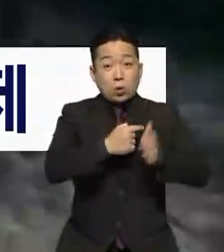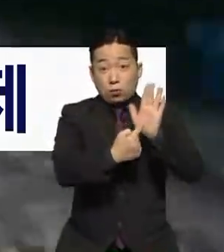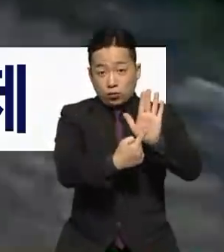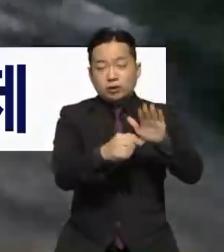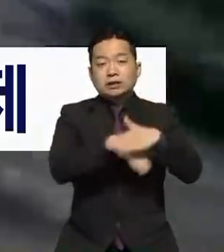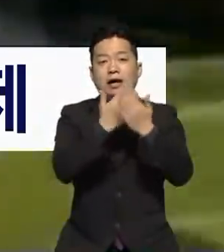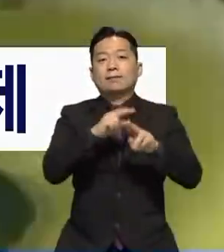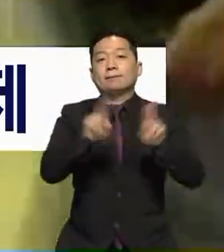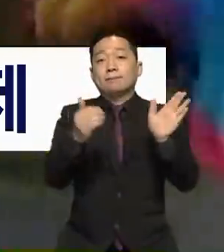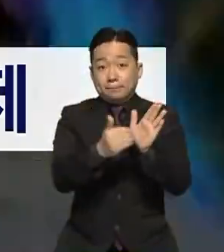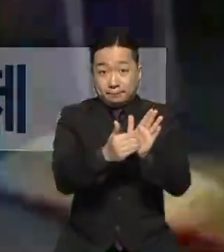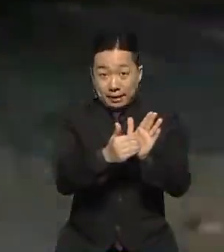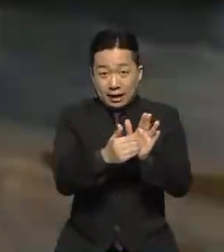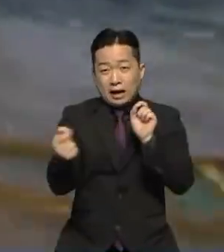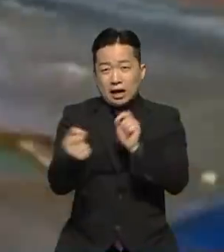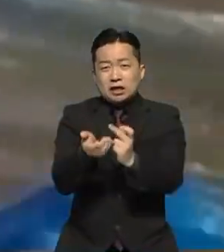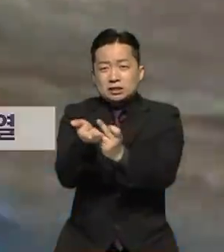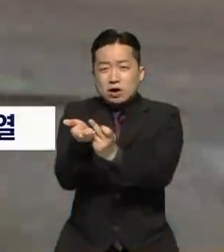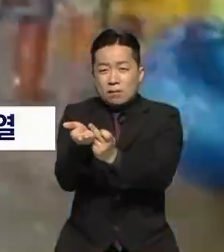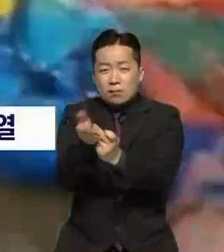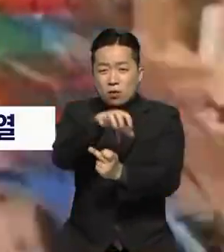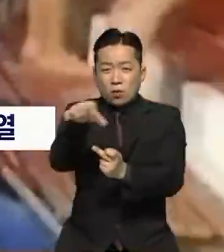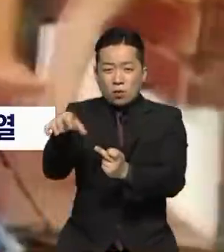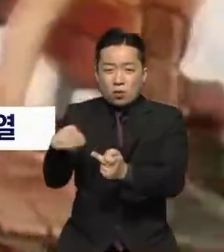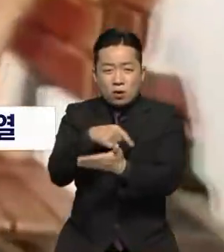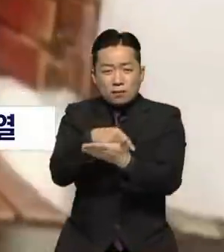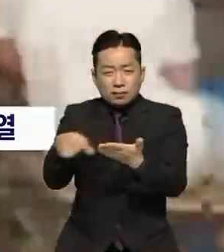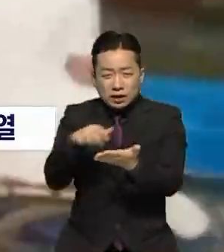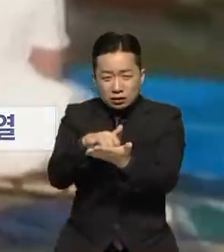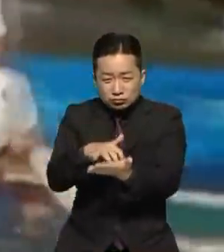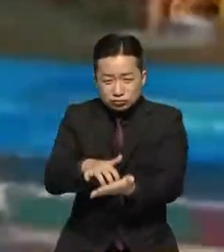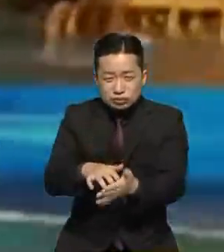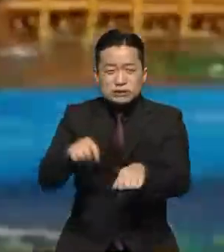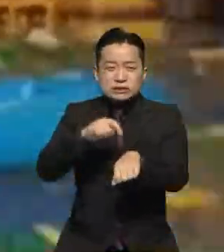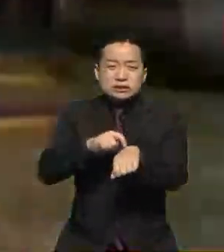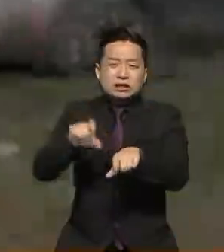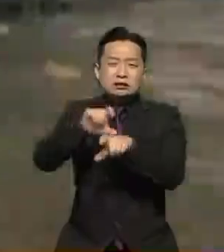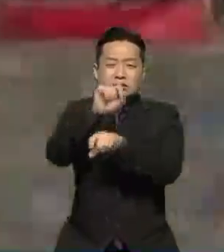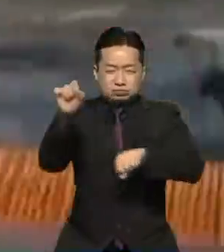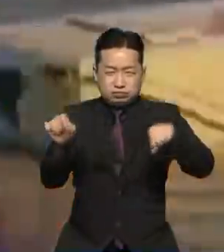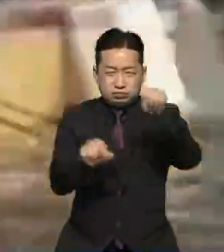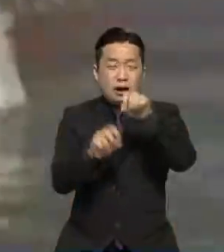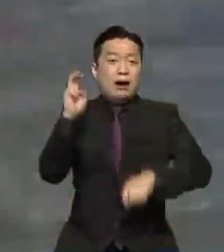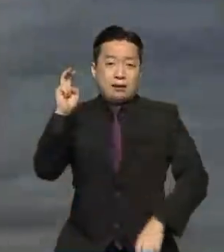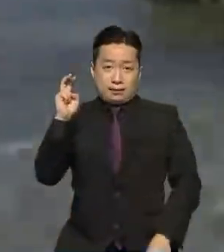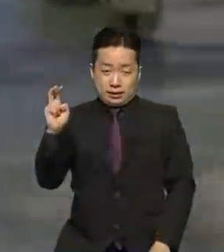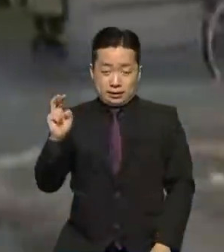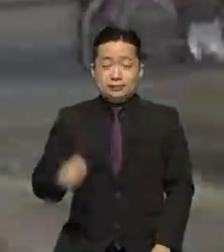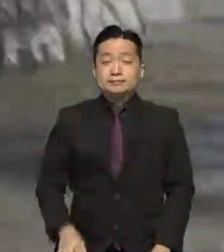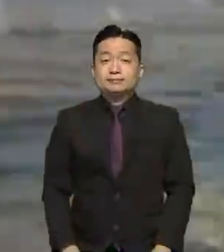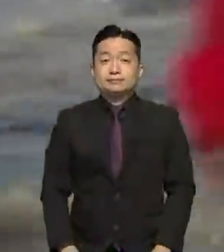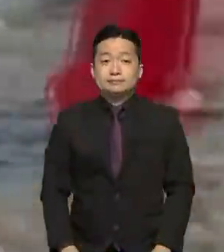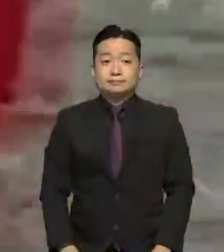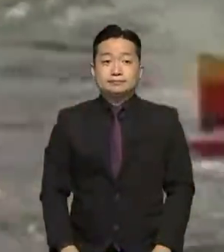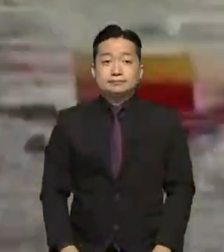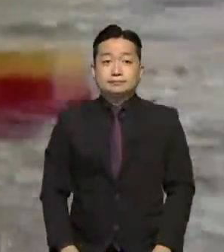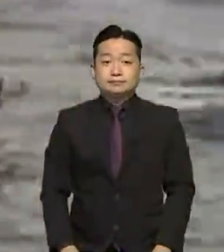해제됐지만 인근 섬 지역에 정확한 피해가 집계되기까지는 시간이 더 걸릴 전망입니다. SBS